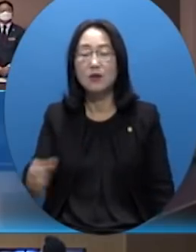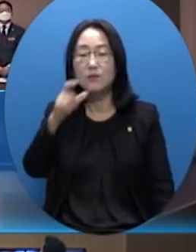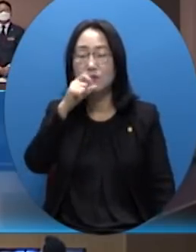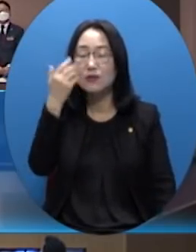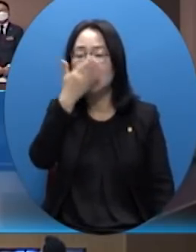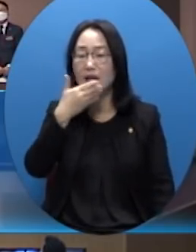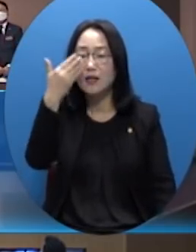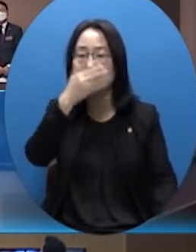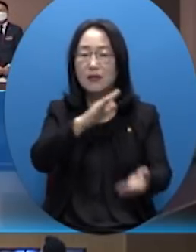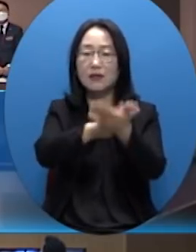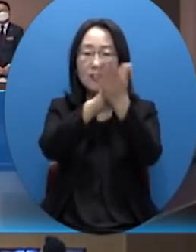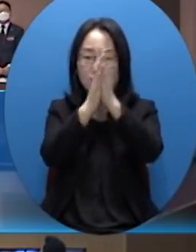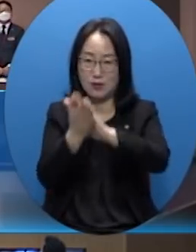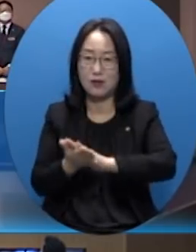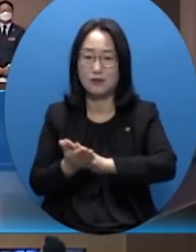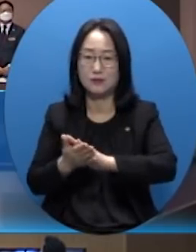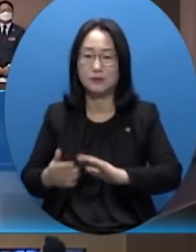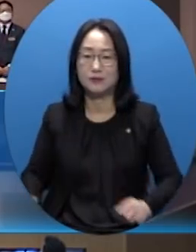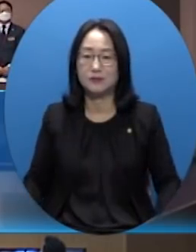물이 달게 되었더라